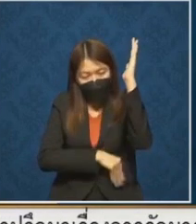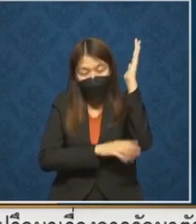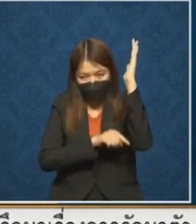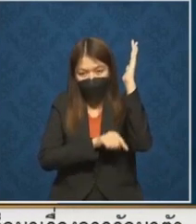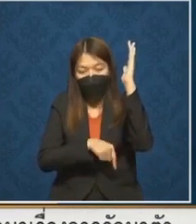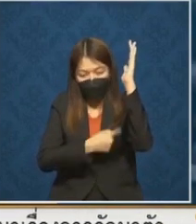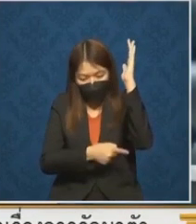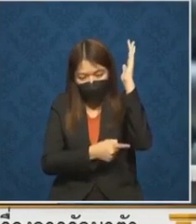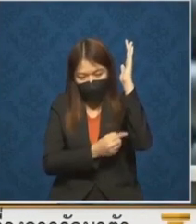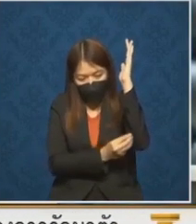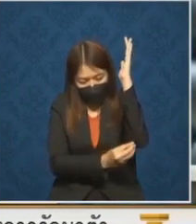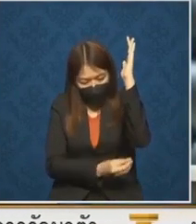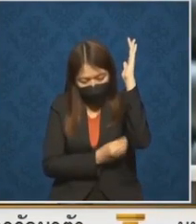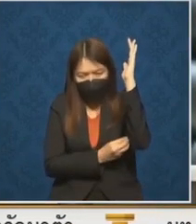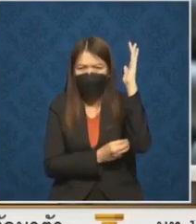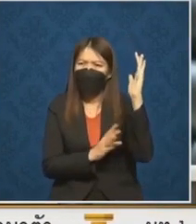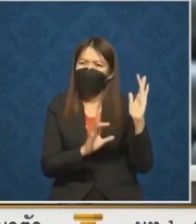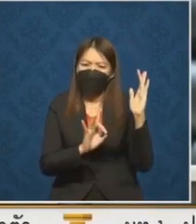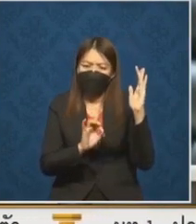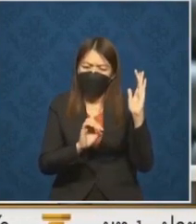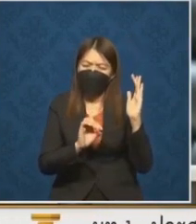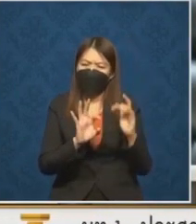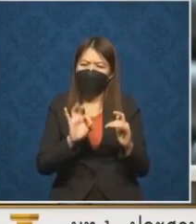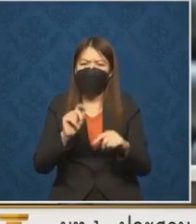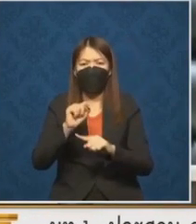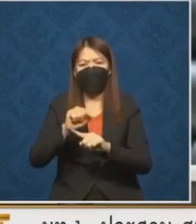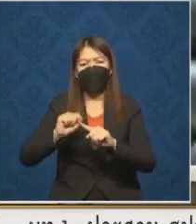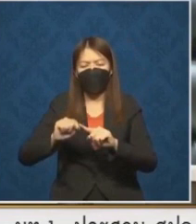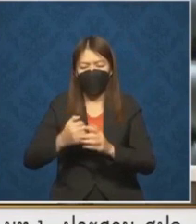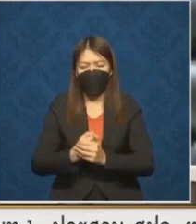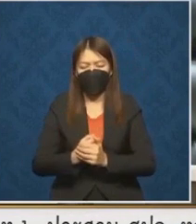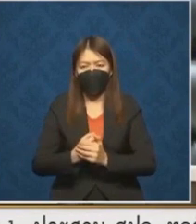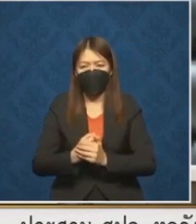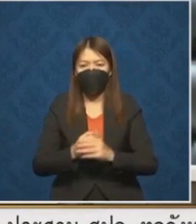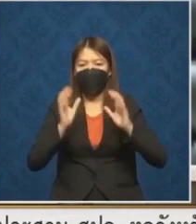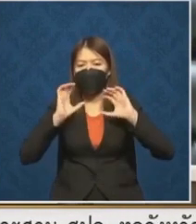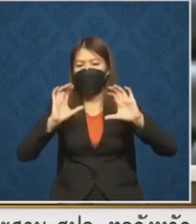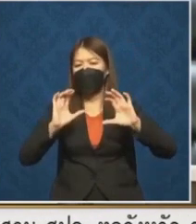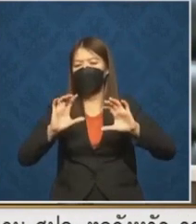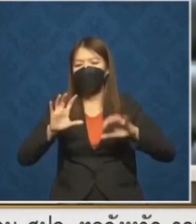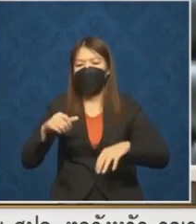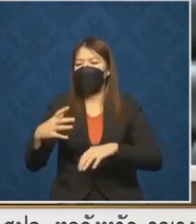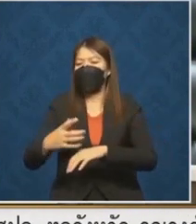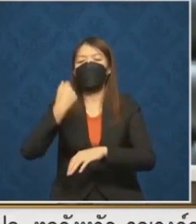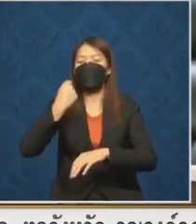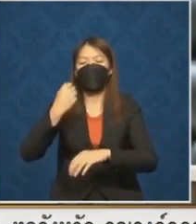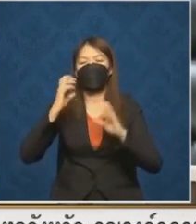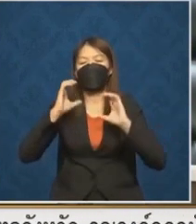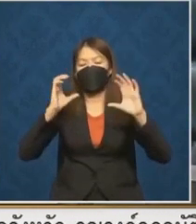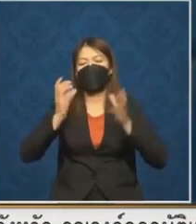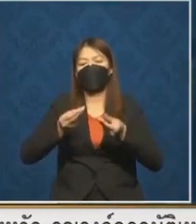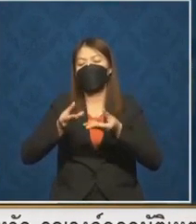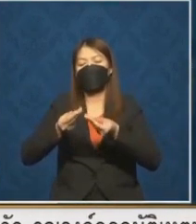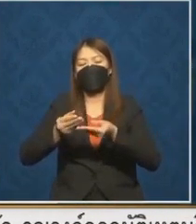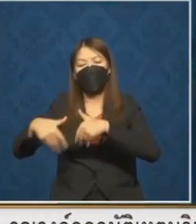เรา พบว่า ป มา ห ส horrendย ทเอาี่ ของ ชาว บ้าน